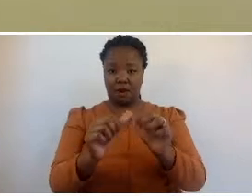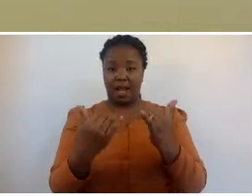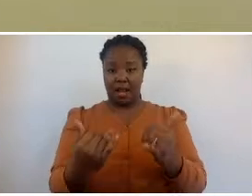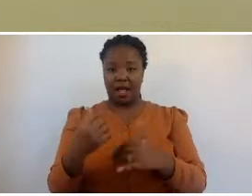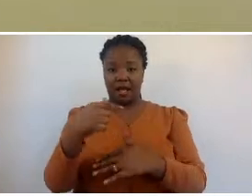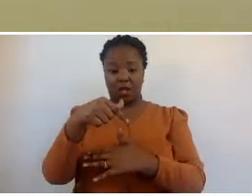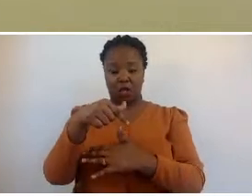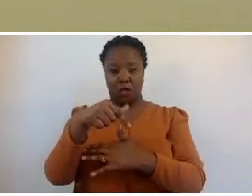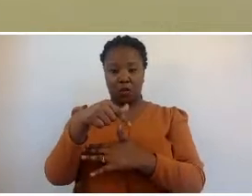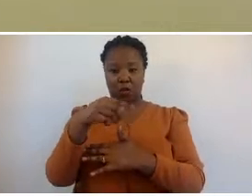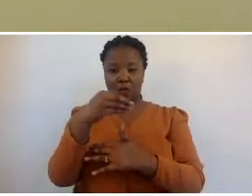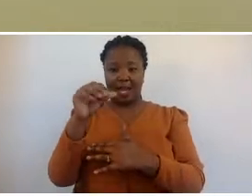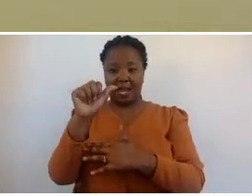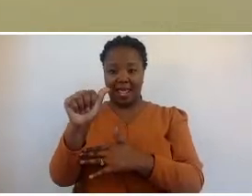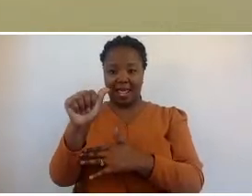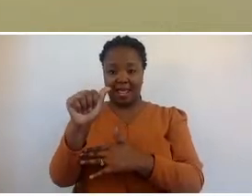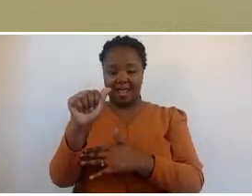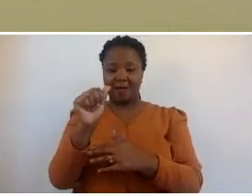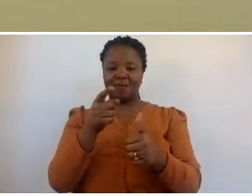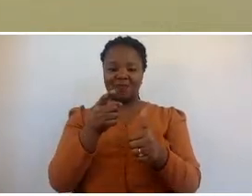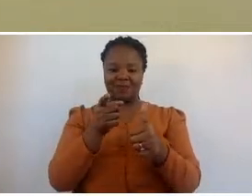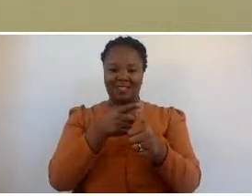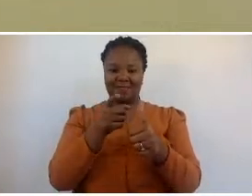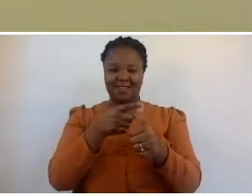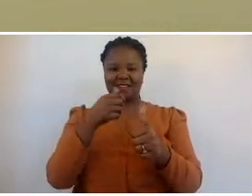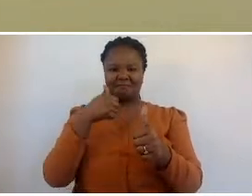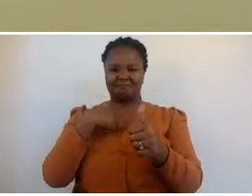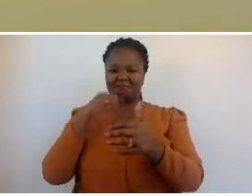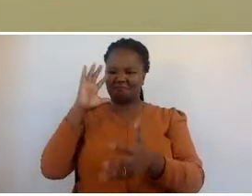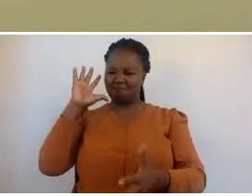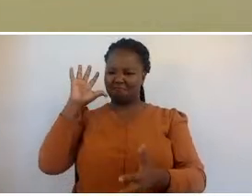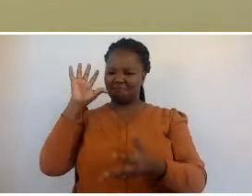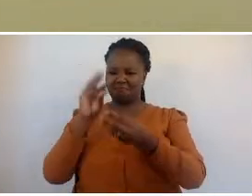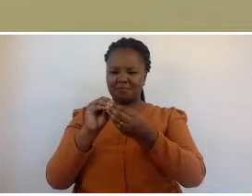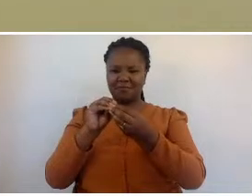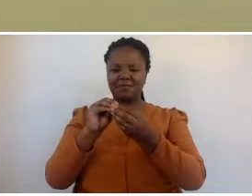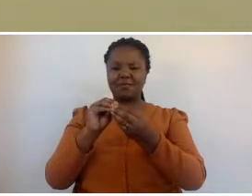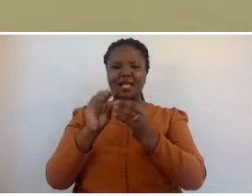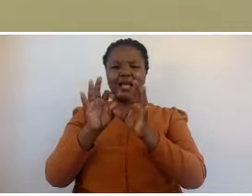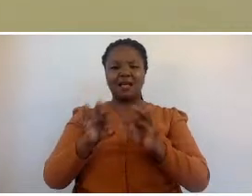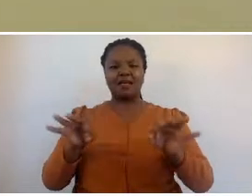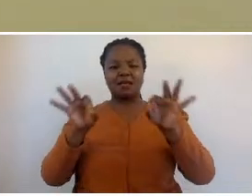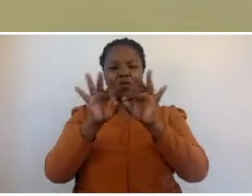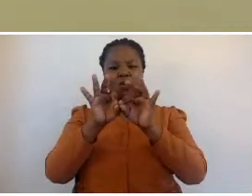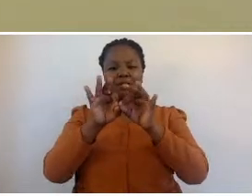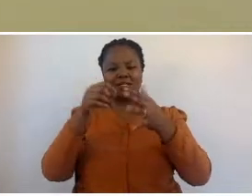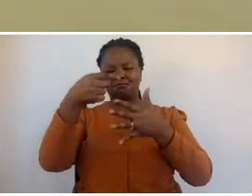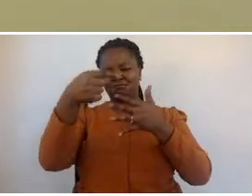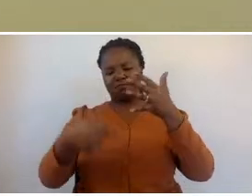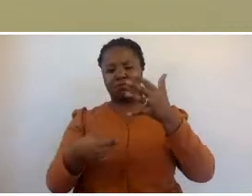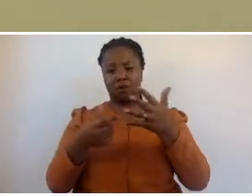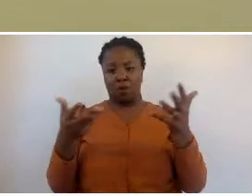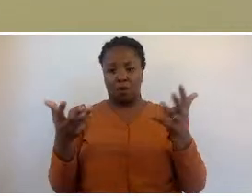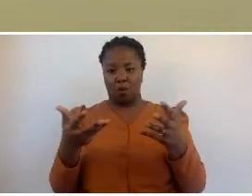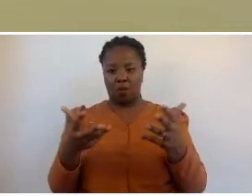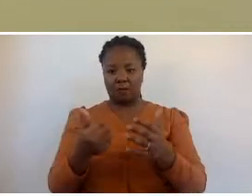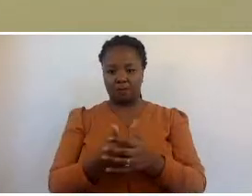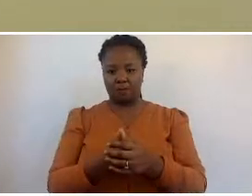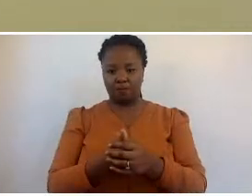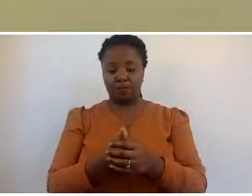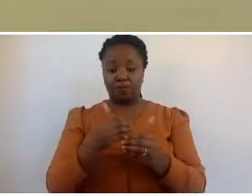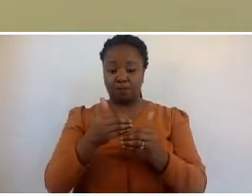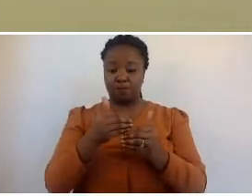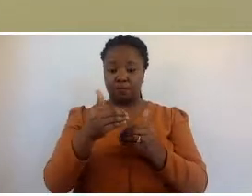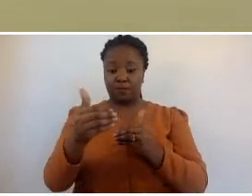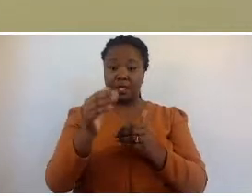une séance de questions-réponses, mais tout d'abord, je vais essayer de résumer certaines des principales conclusions de cet événement. Cela pourra orienter les